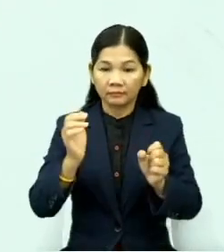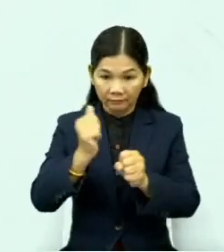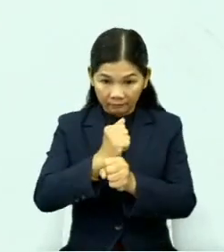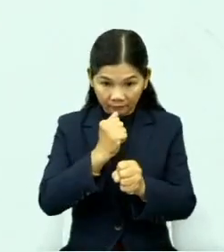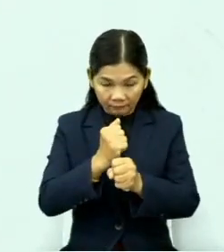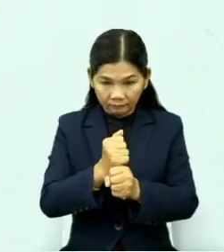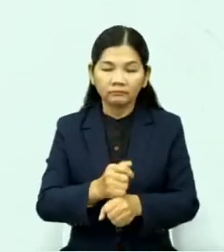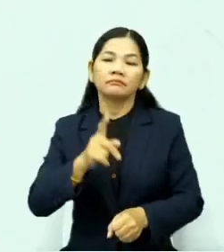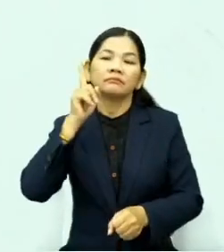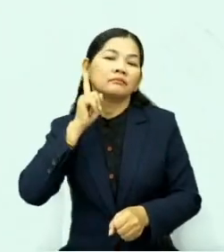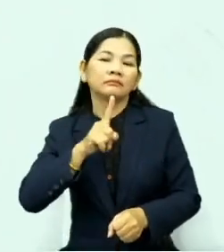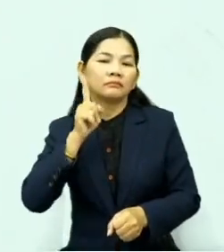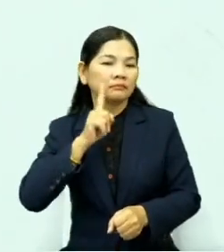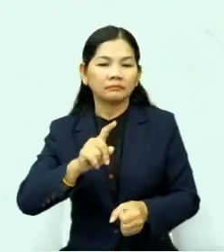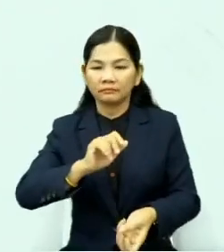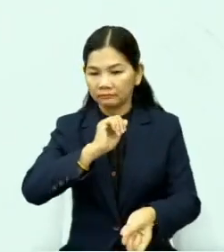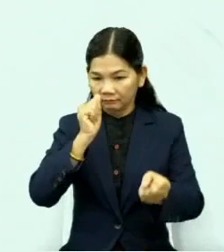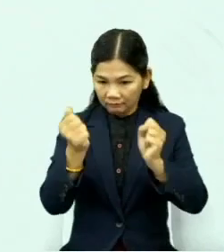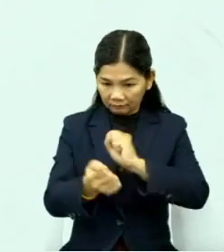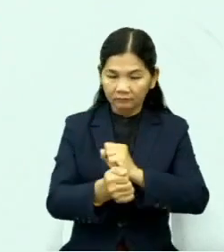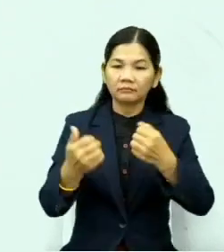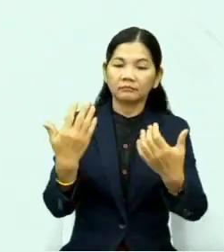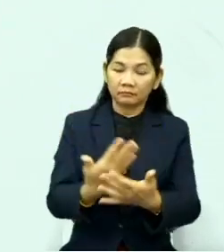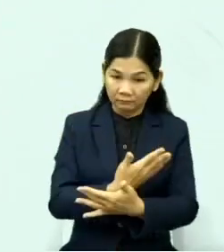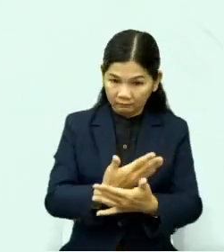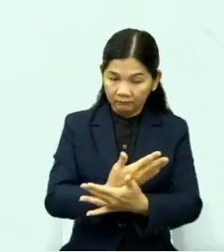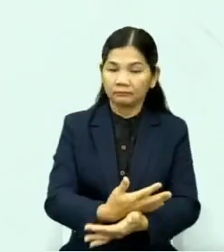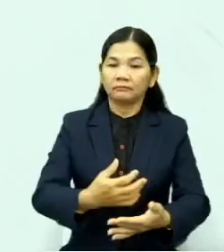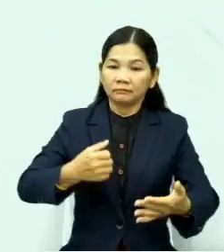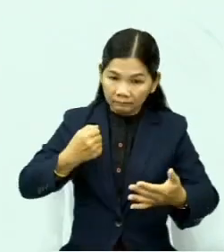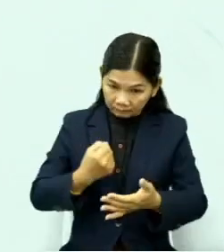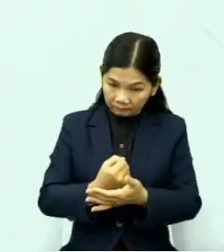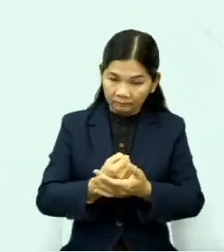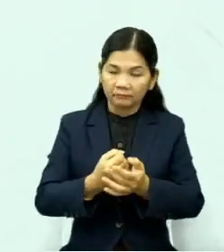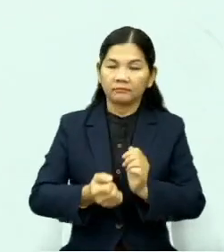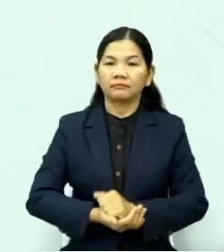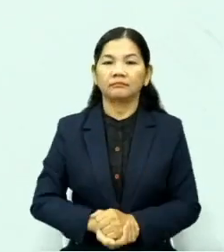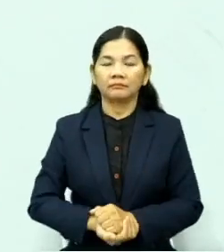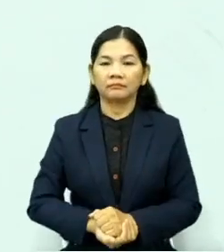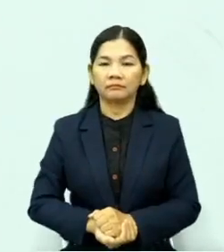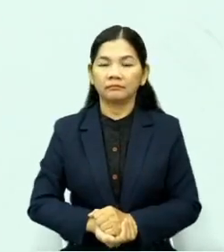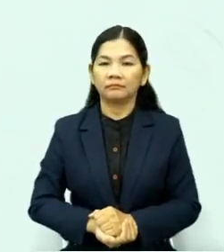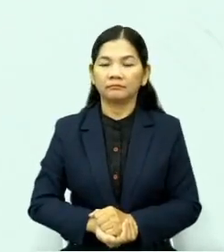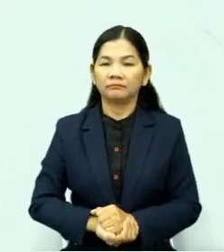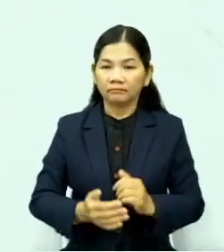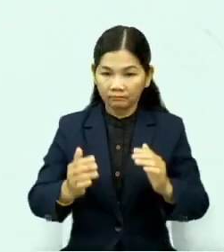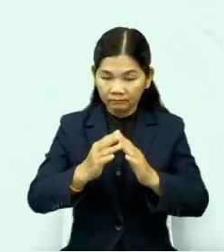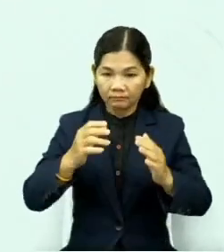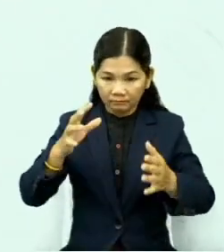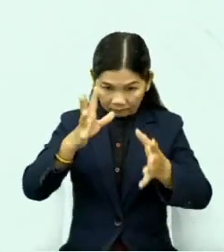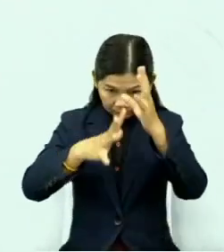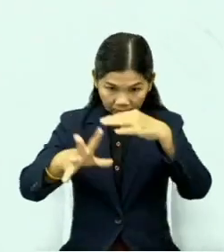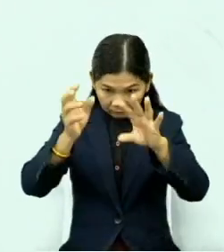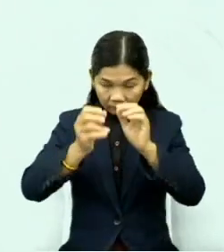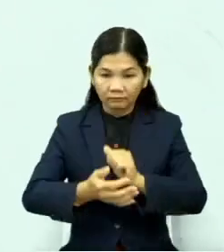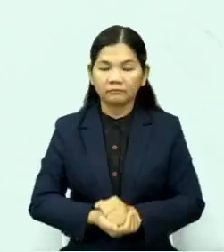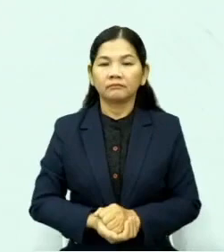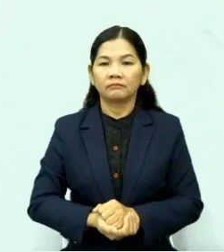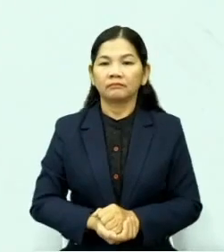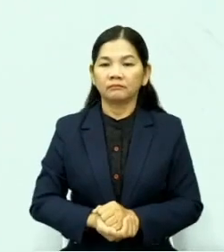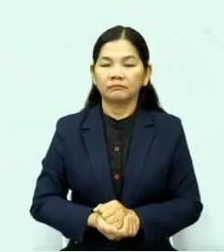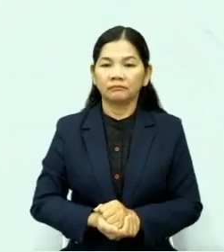នទាន់បានត្រឹមត្រូវណាកូនណាចាអញ្ចឹងកូនត្រូវខិតខំបន្ថែមទៀតណាកូនណាគឺខិតខំរៀនបន្ថែមទៀត